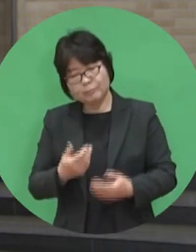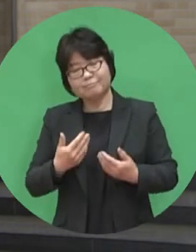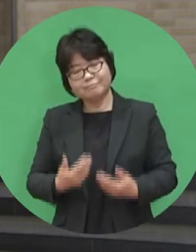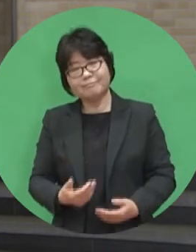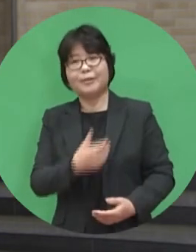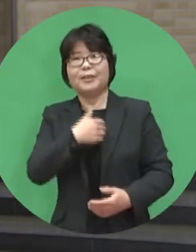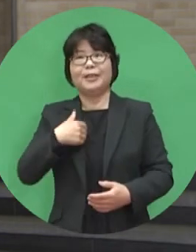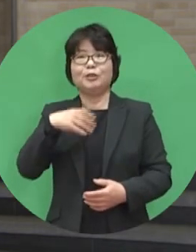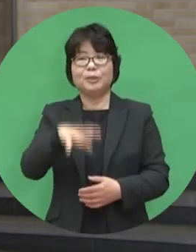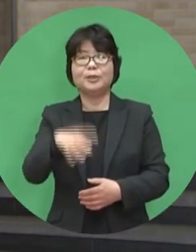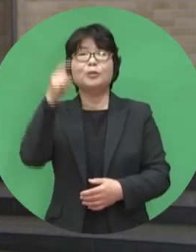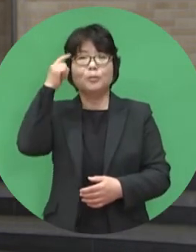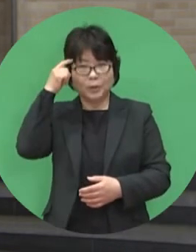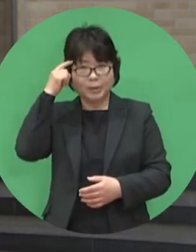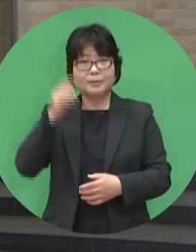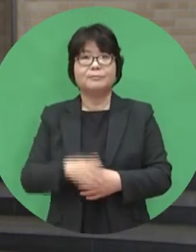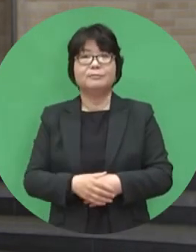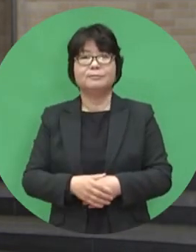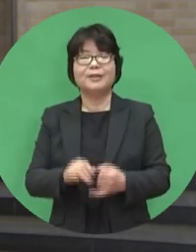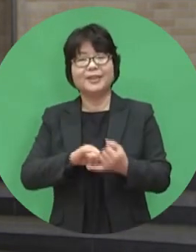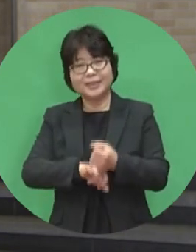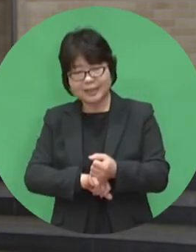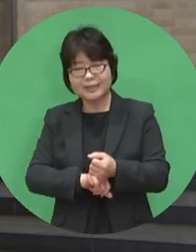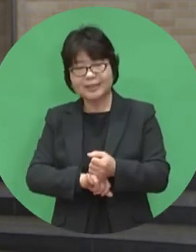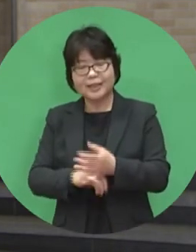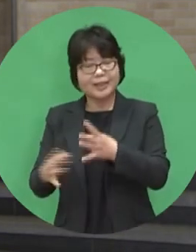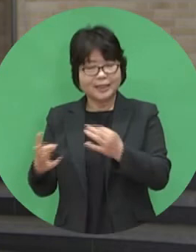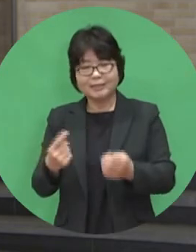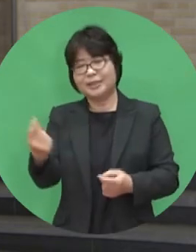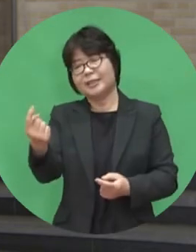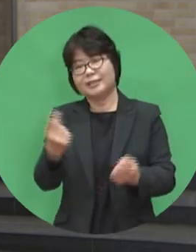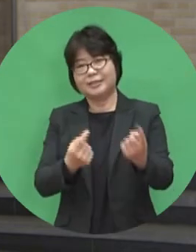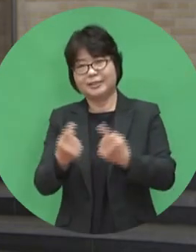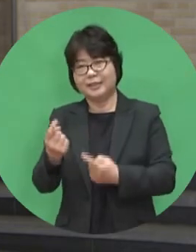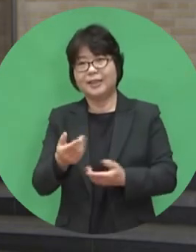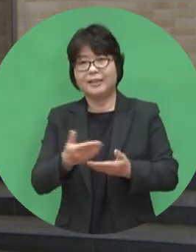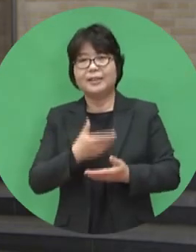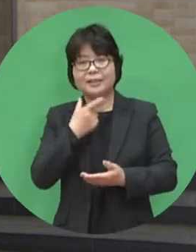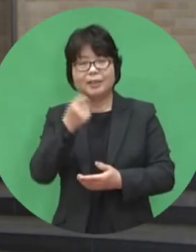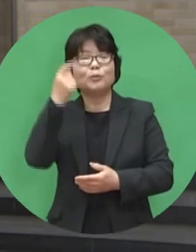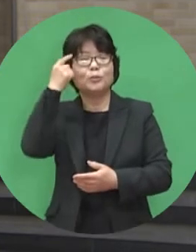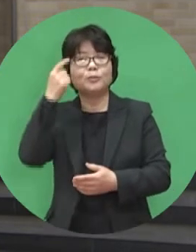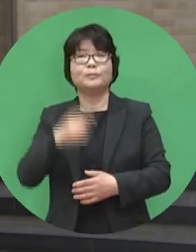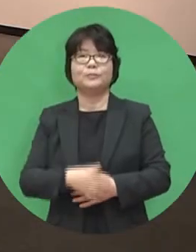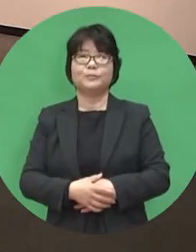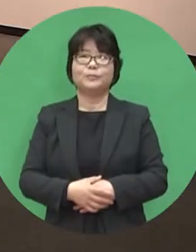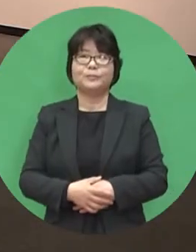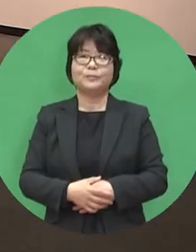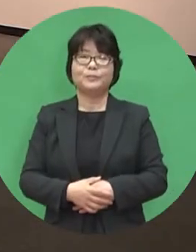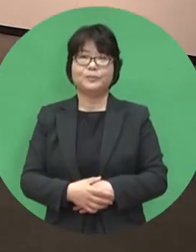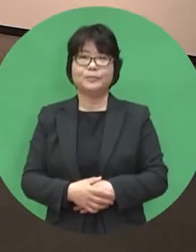場所だと思いますので、ぜひたくさんの方に来ていただきたいと思います。